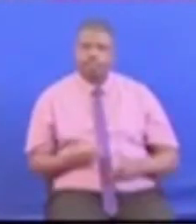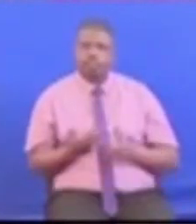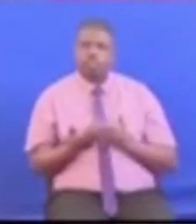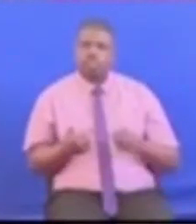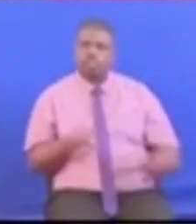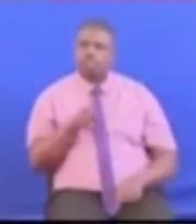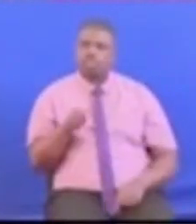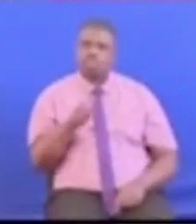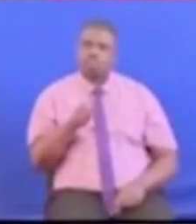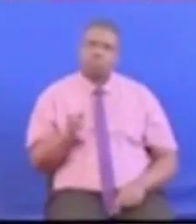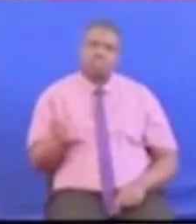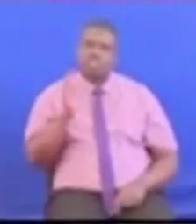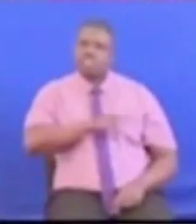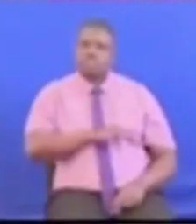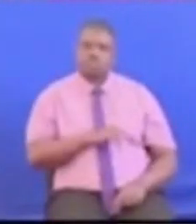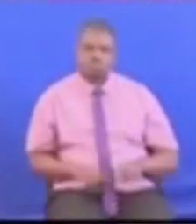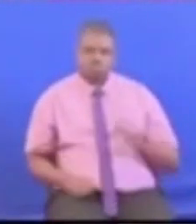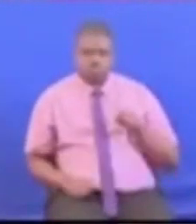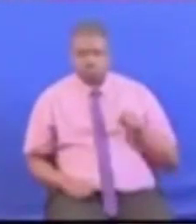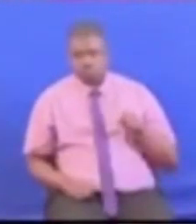sababu